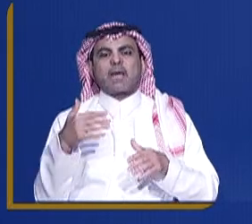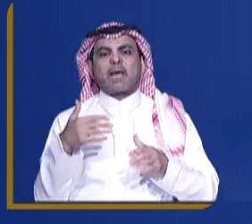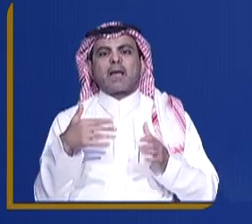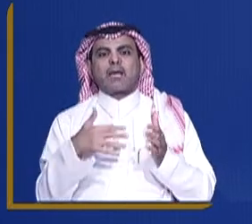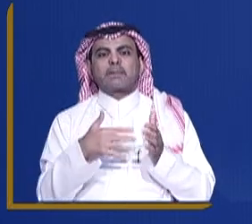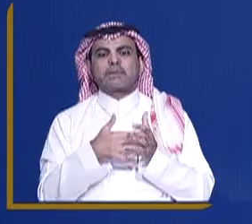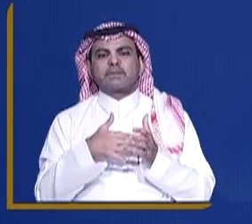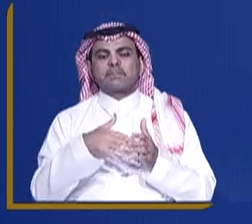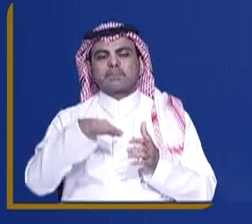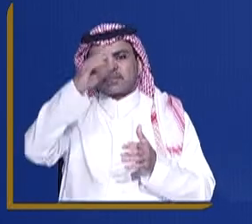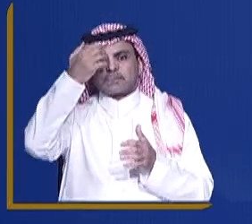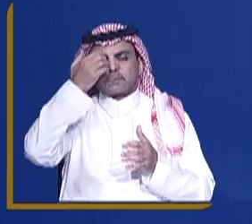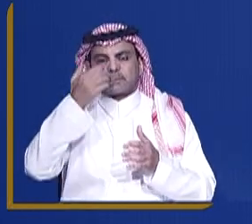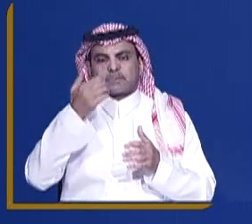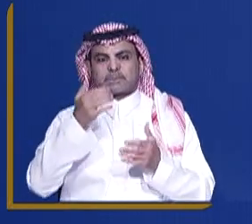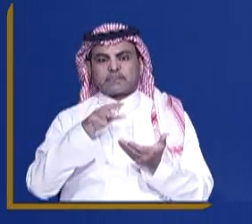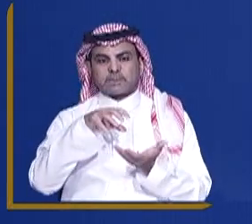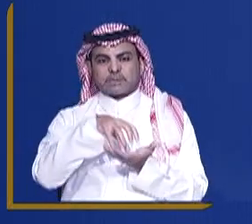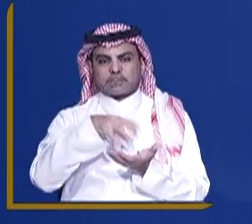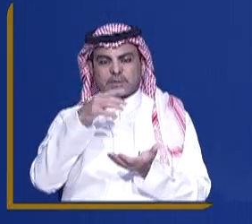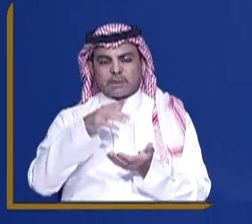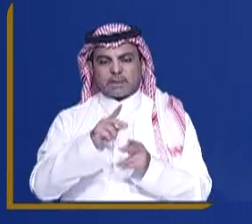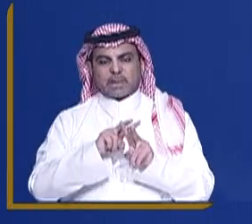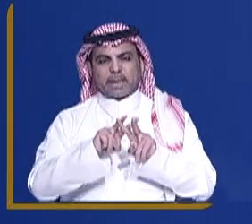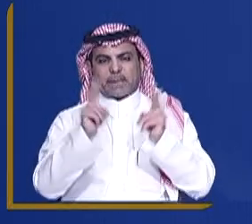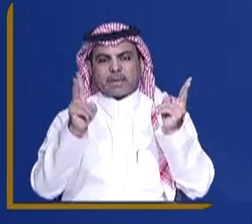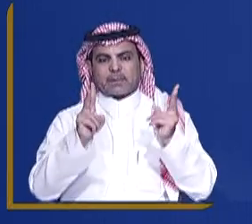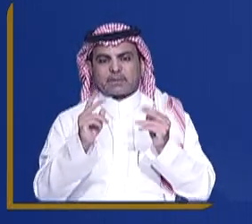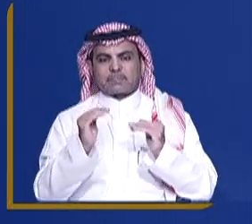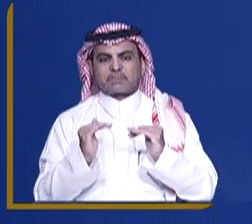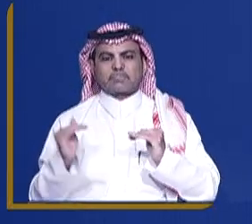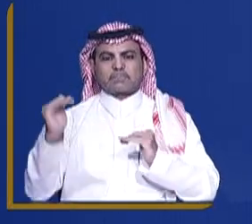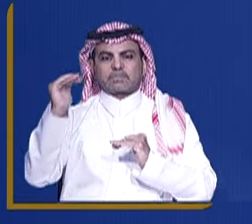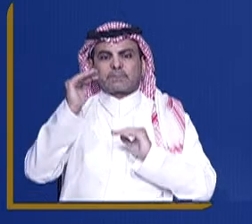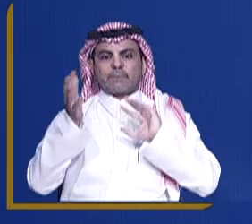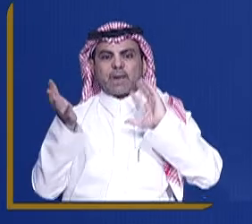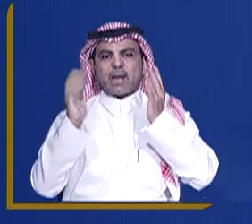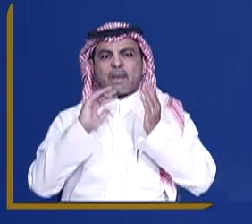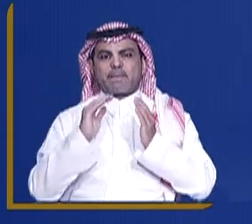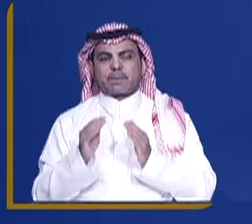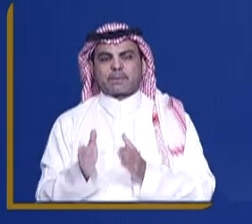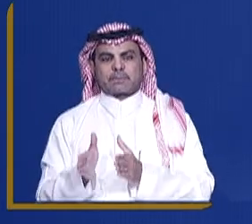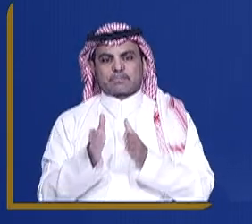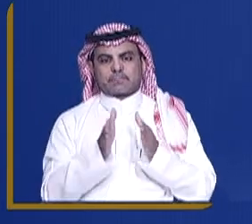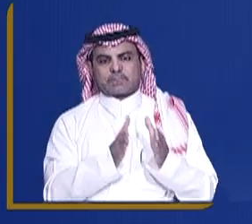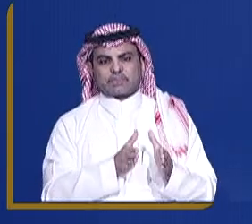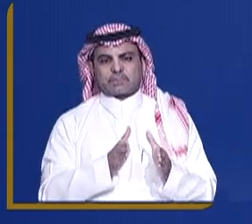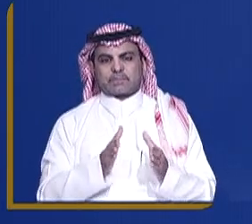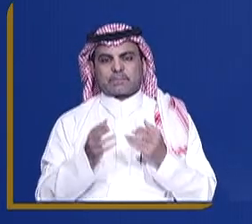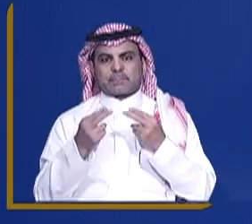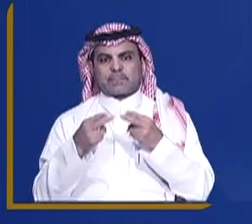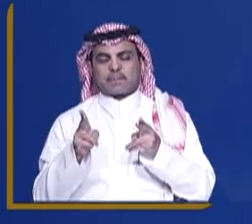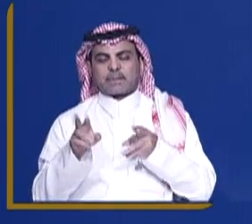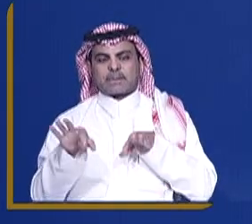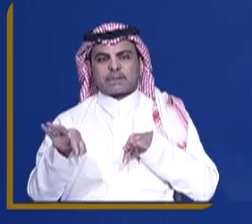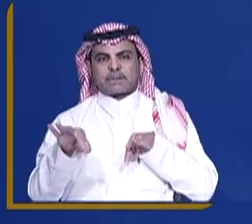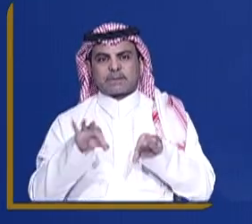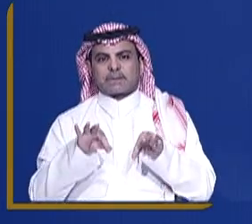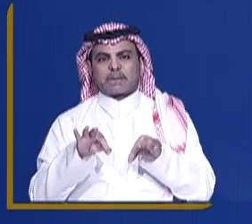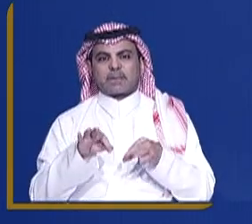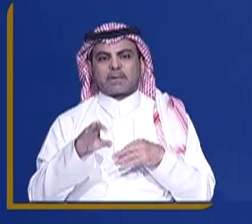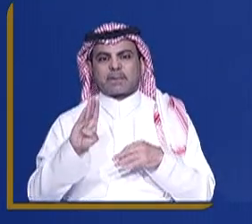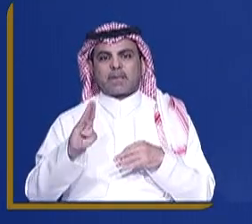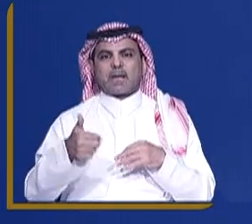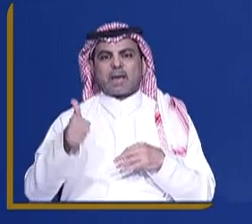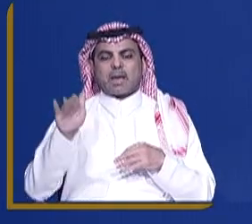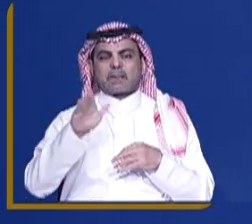ليس رائدة على المستوى المحلي ولكن كذلك على المستوى العالمي، بالإضافة إلى إطلاقها إلى استراتيجية كاوست